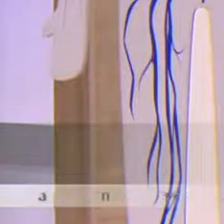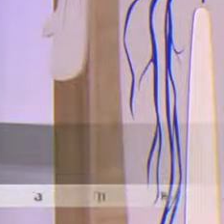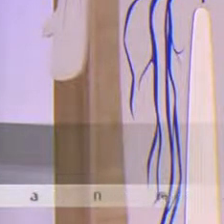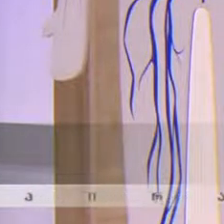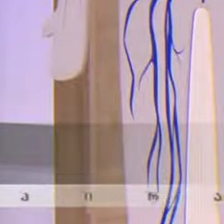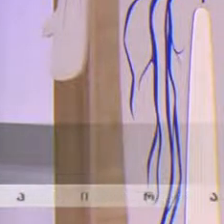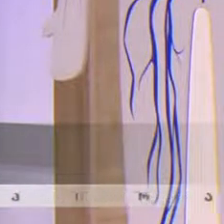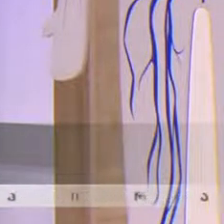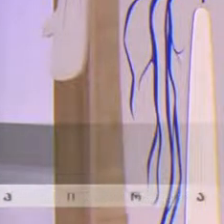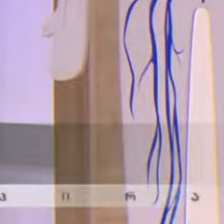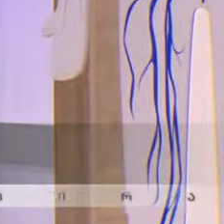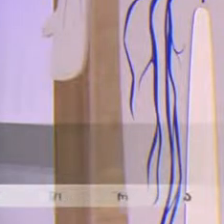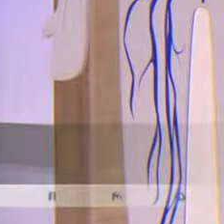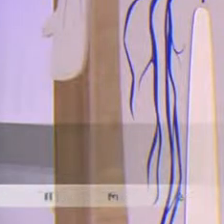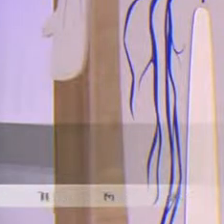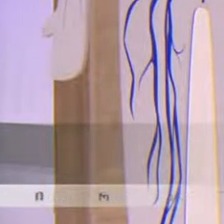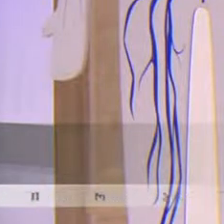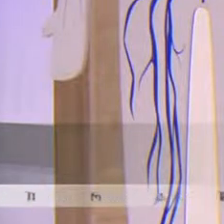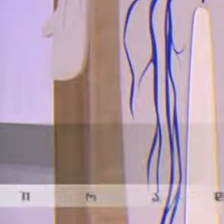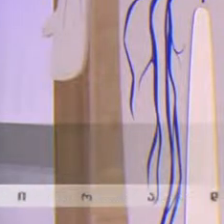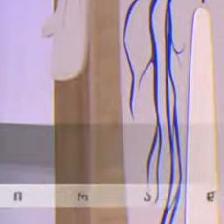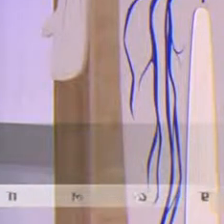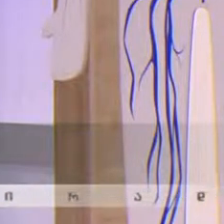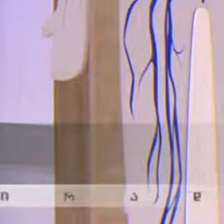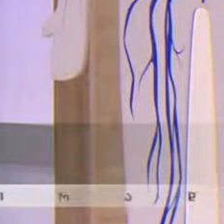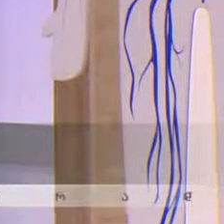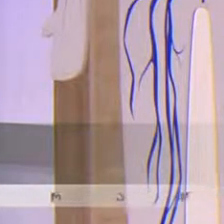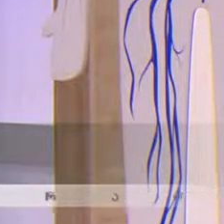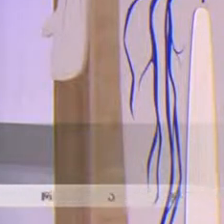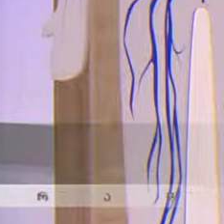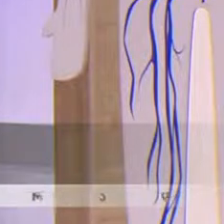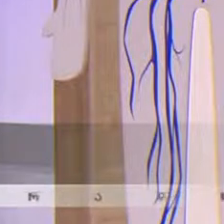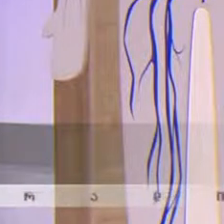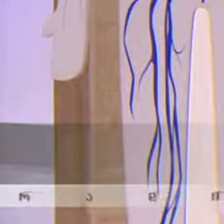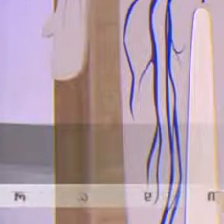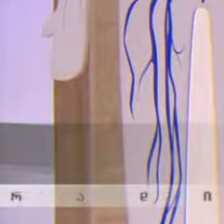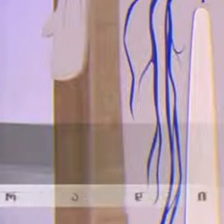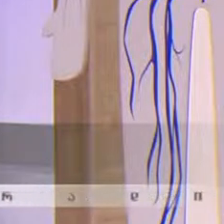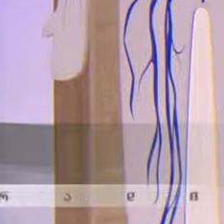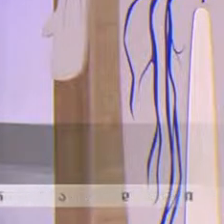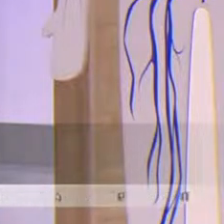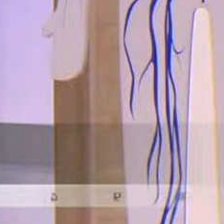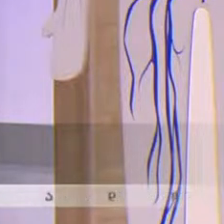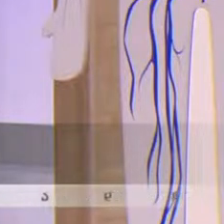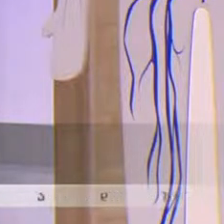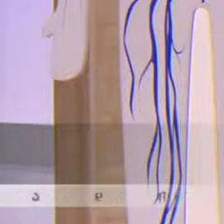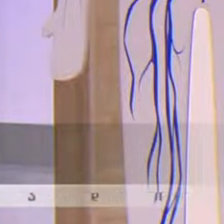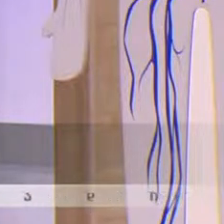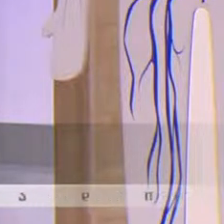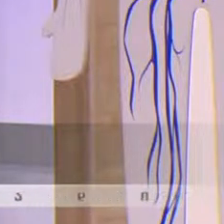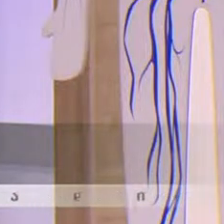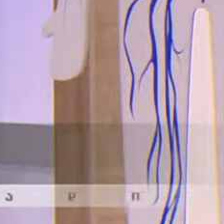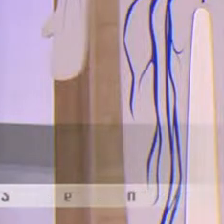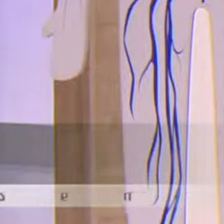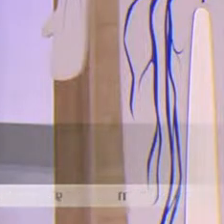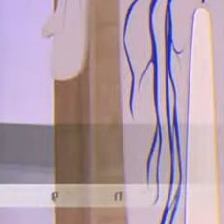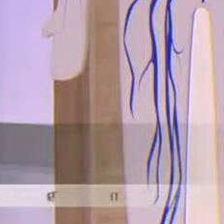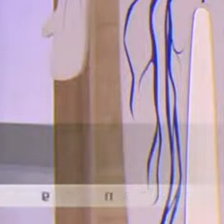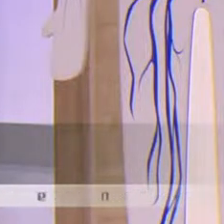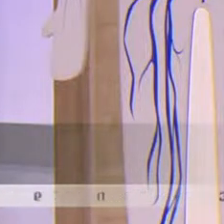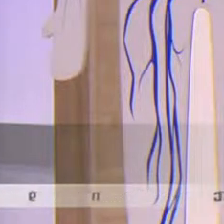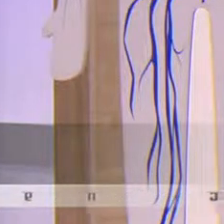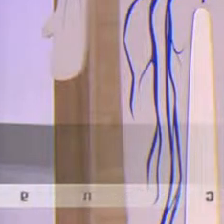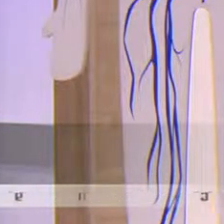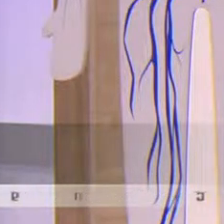და ამიტომ ეს არის საკმაოდ მასშტაბური დაპირისპირება ხოლმე. ამიტომ ძალიან მნიშვნელოვანია ჩვენ გავცეთ კითხვას პასუხი, ვის ემართება ეს